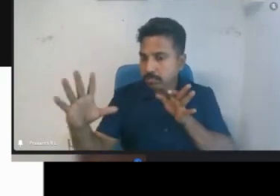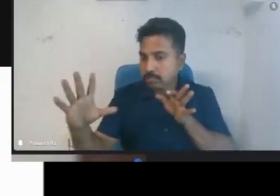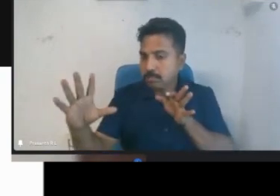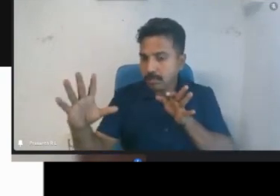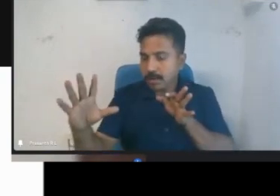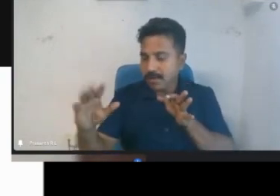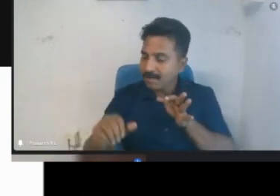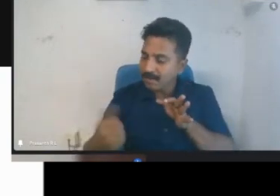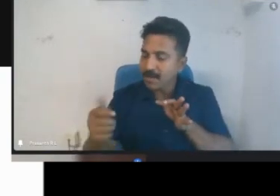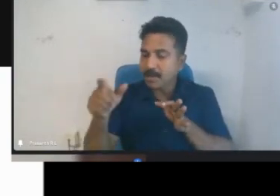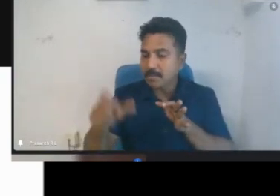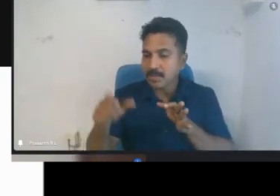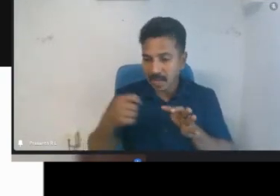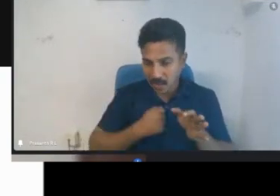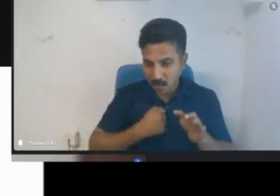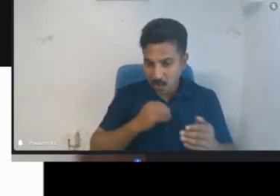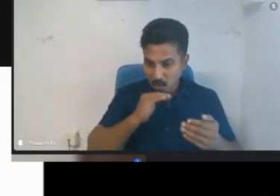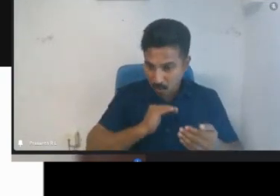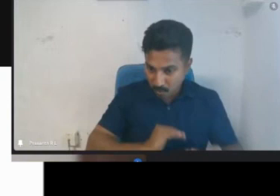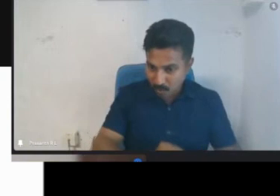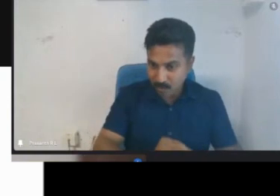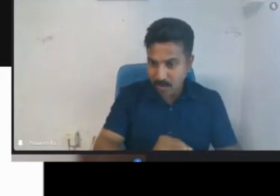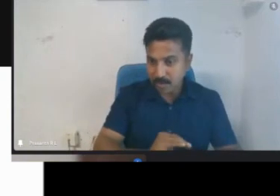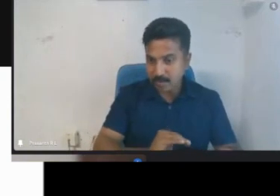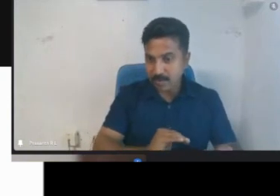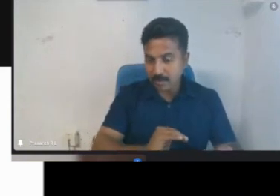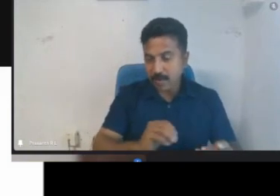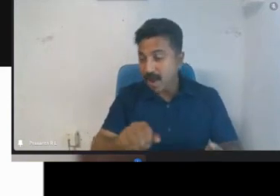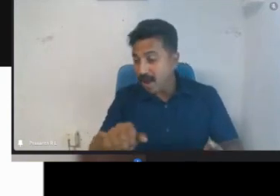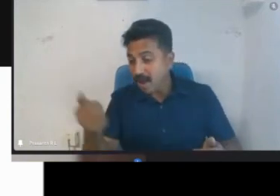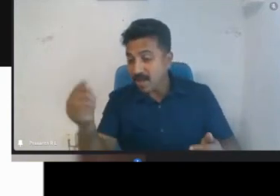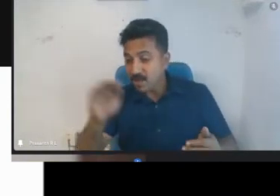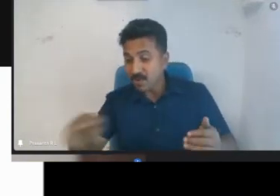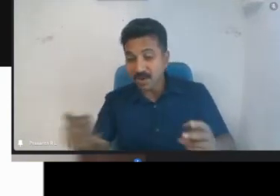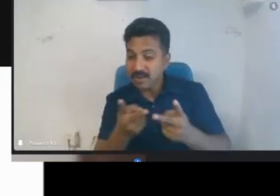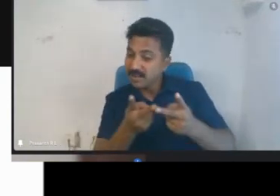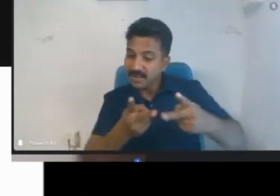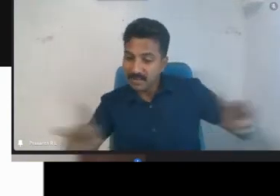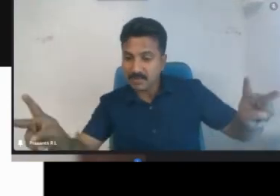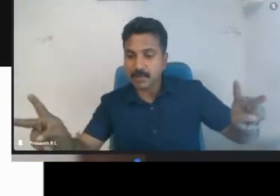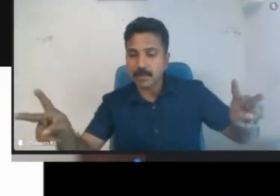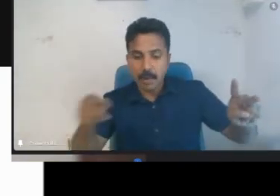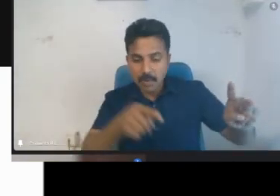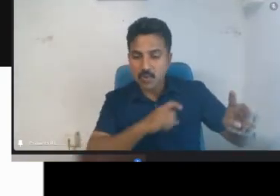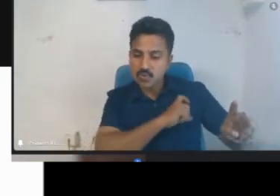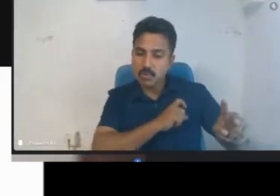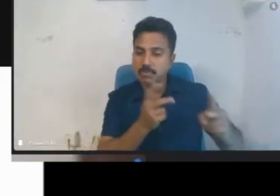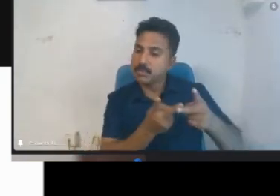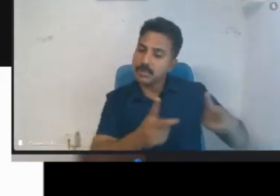സാധ്യതയുണ്ട് അല്ലേ. അതായത് എൻ്റെ കുഞ്ഞിനെ സംബന്ധിച്ചിടത്തോളം ബാക്കി കുട്ടികളിൽ നിന്നും വ്യത്യസ്ത സ്വഭാവം പുലർത്തുന്ന ഒരു